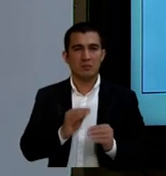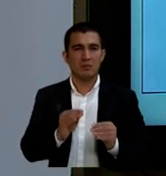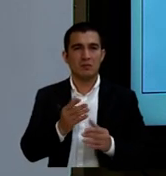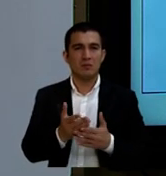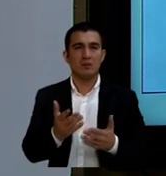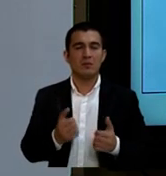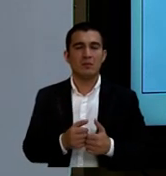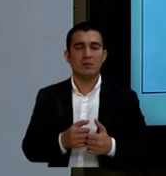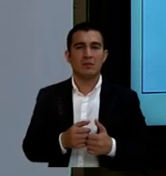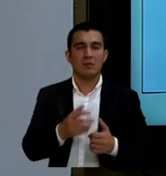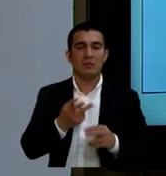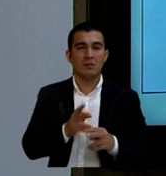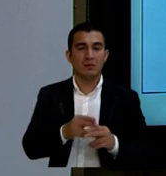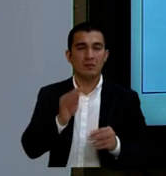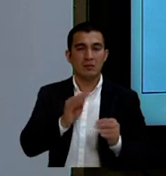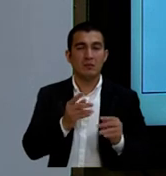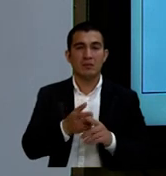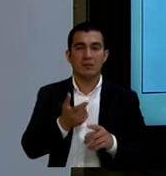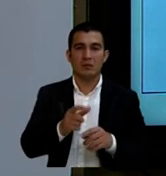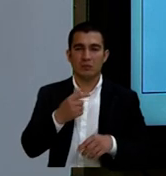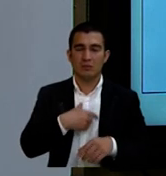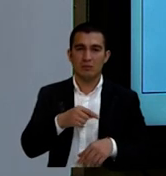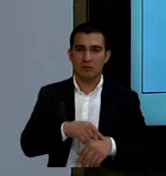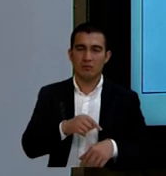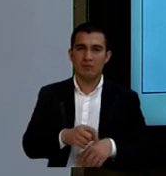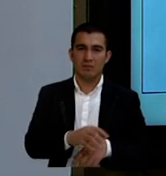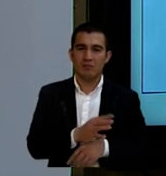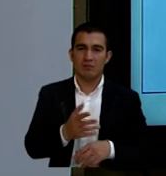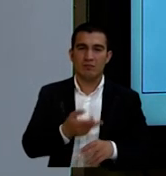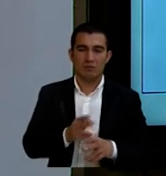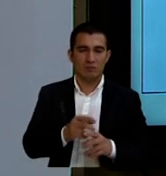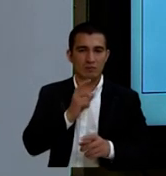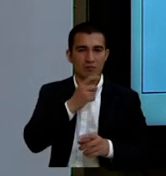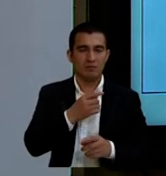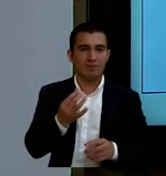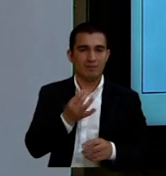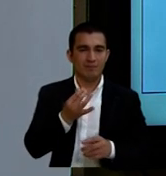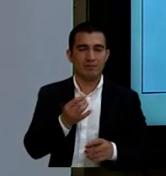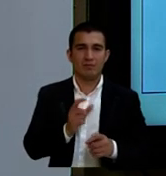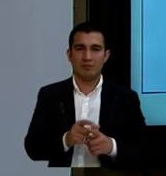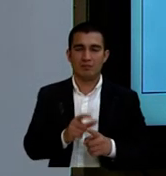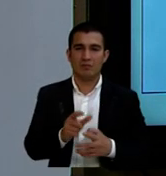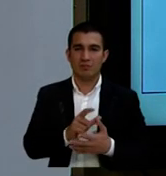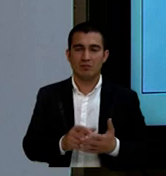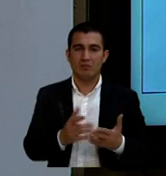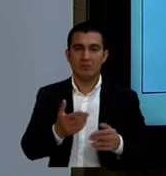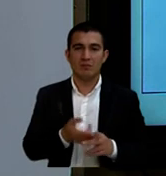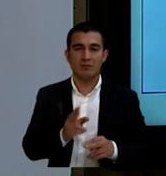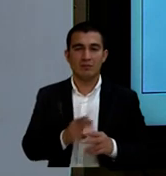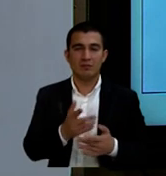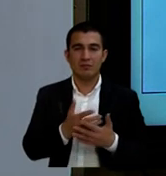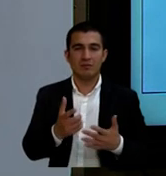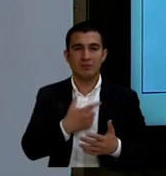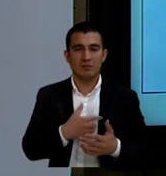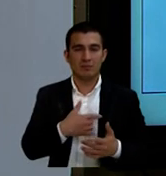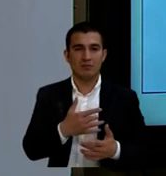ekan? Hissiyotingiz jumbushga keldimi? Haqiqatda ham badiiy parcha sizda estetik zavq